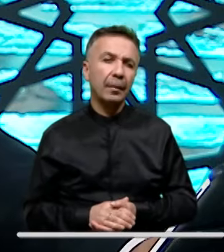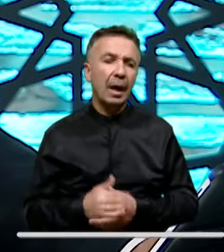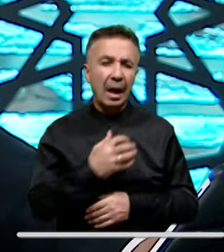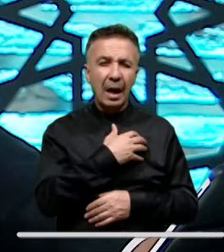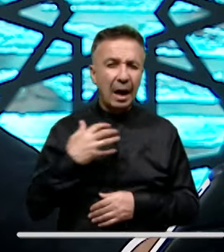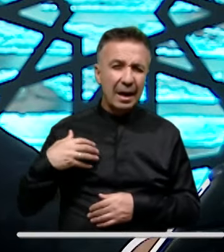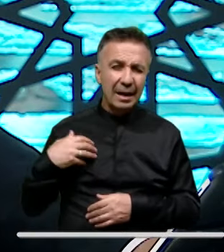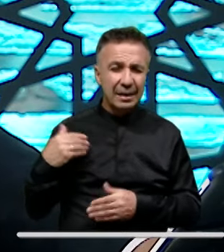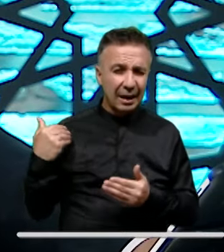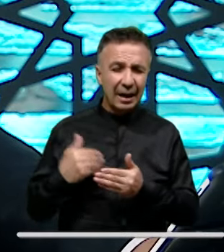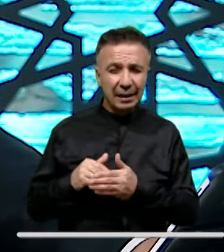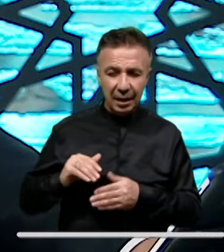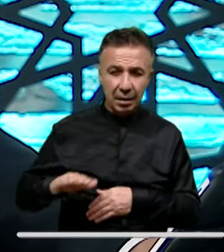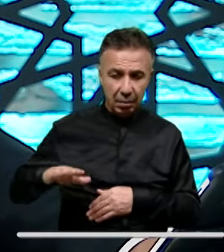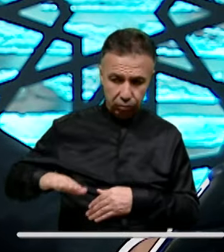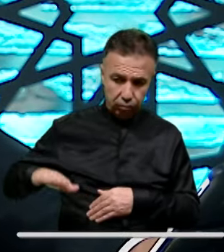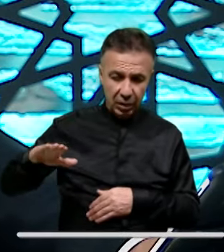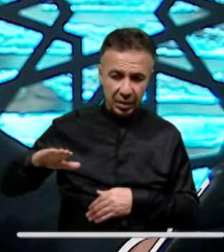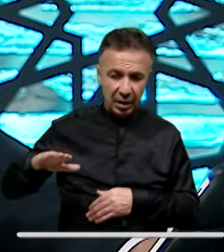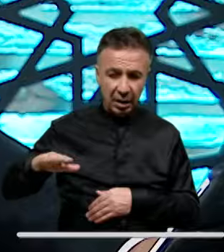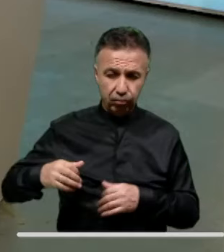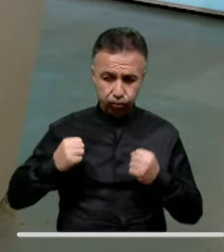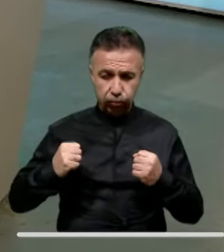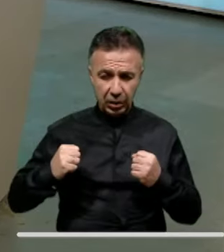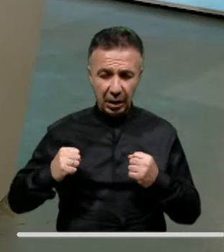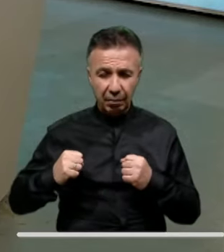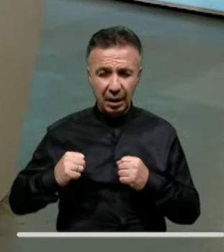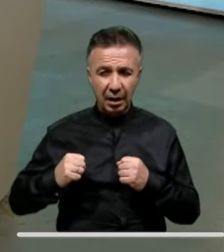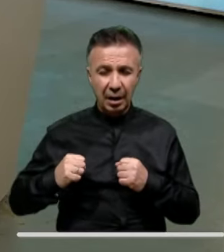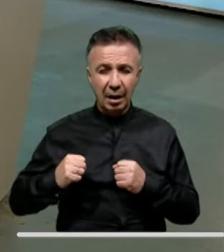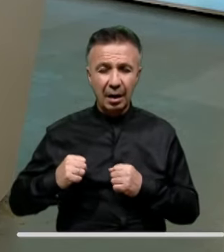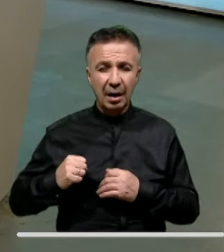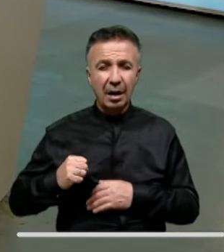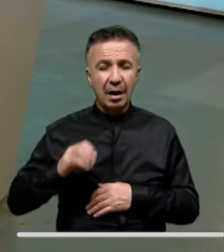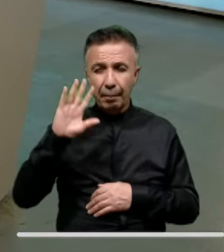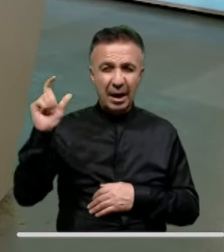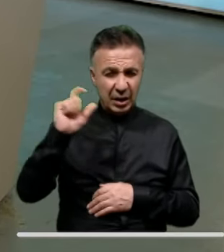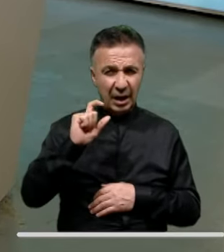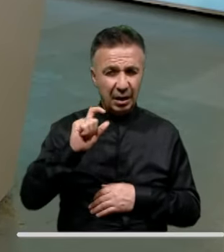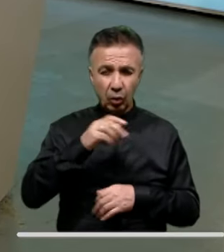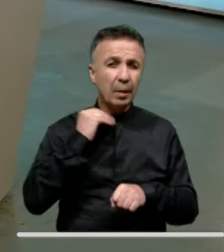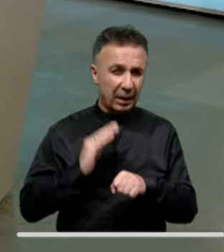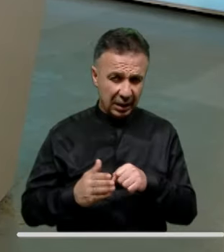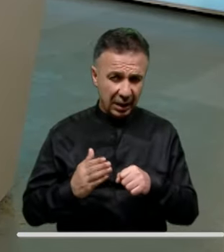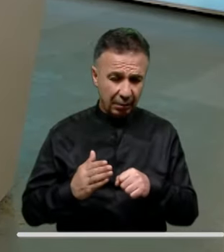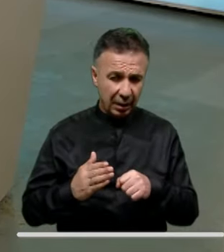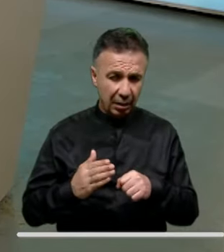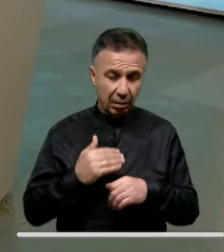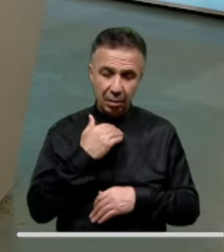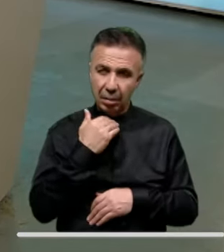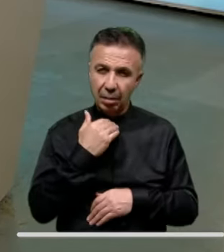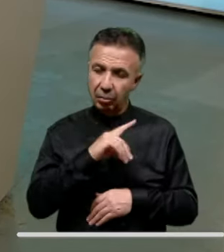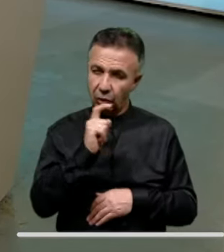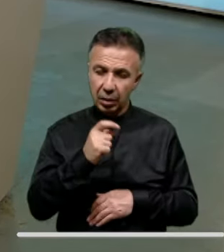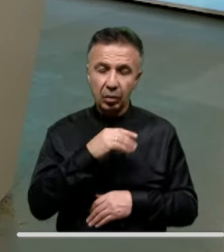kadar gösterişli, besili fakat 6 ayını doldurmamış. 5 aylık olur mu? Olmaz. Olmaz. Olmaz. Peki, o süreyi doldurmuş olması gerekiyor.